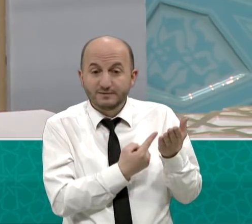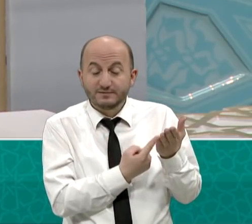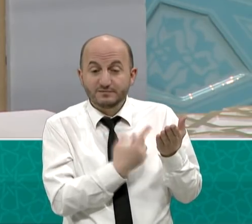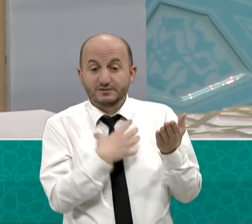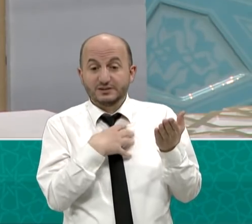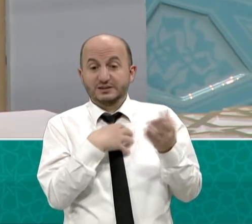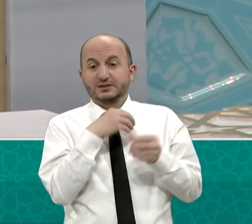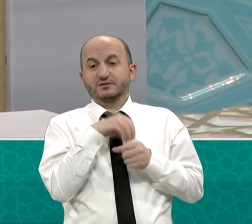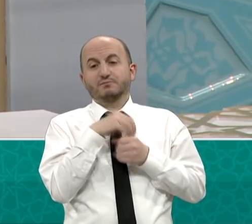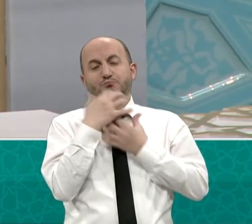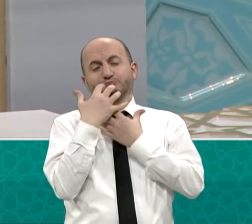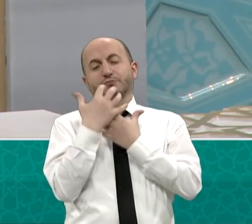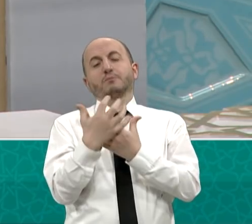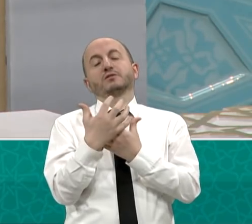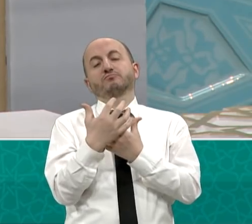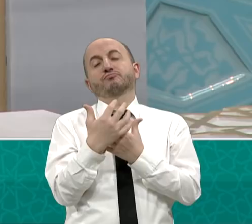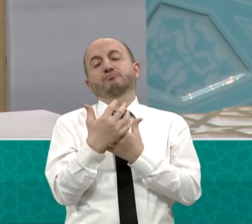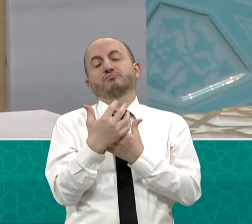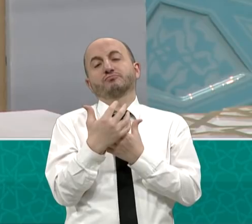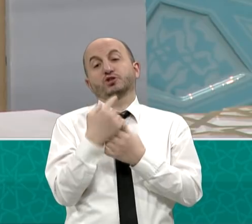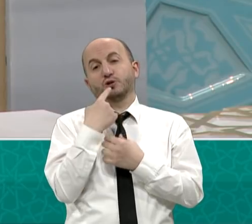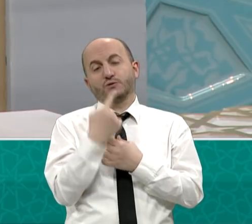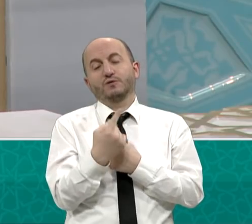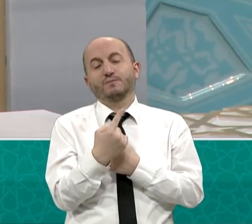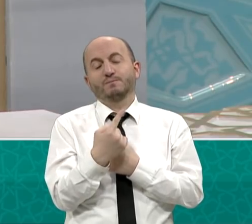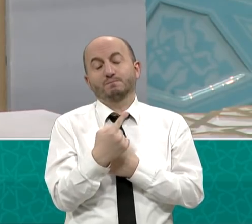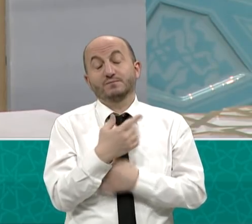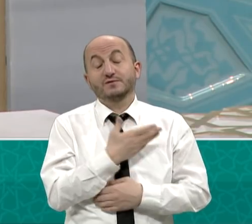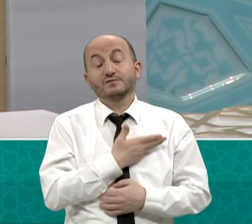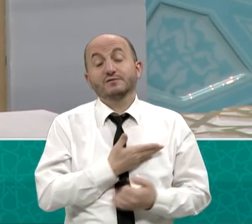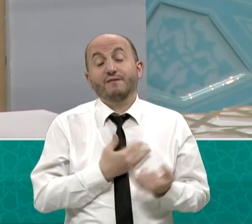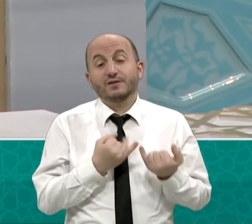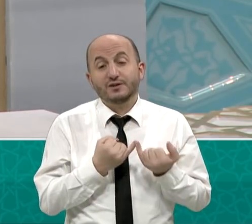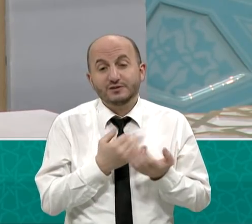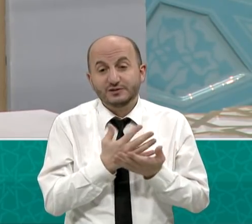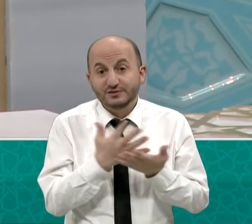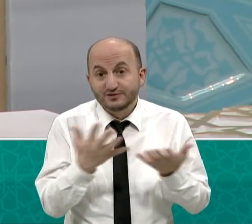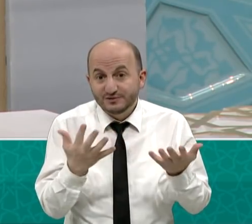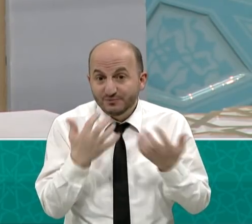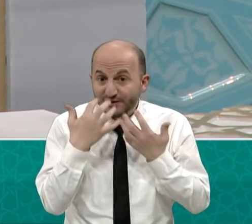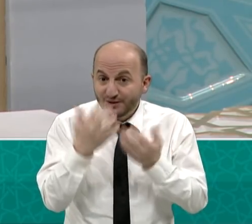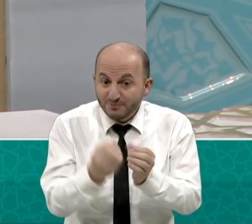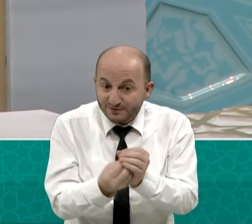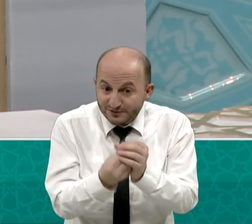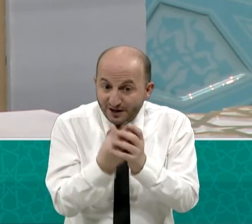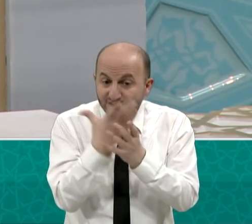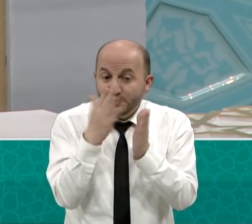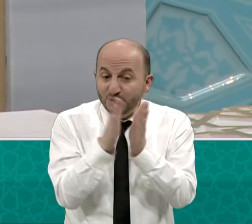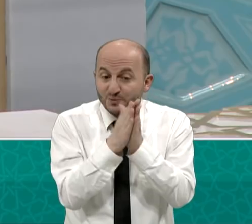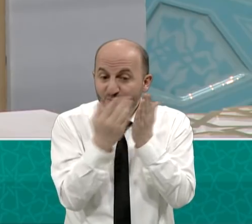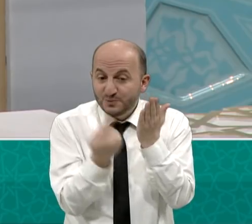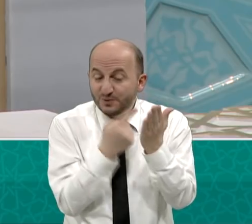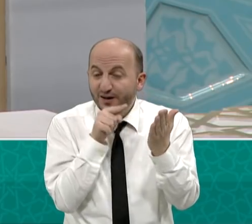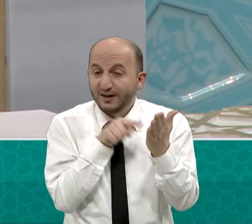için rahmet tabirini kullanıyor. Benim sevgili kardeşim, rahmet kaynağı olan Kur'an-ı Kerim o